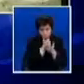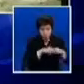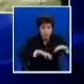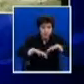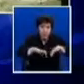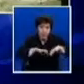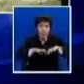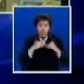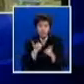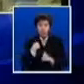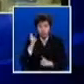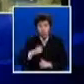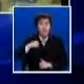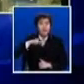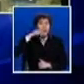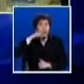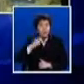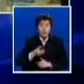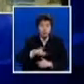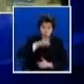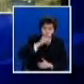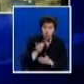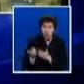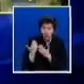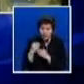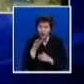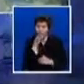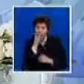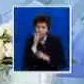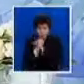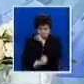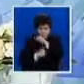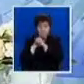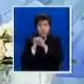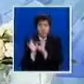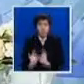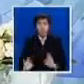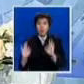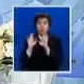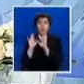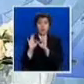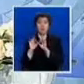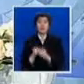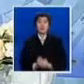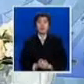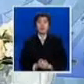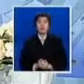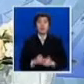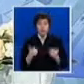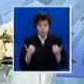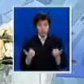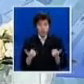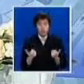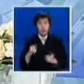ที่สำคัญที่สุดคือเราต้องมีน้ำใช้เพียงพอสำหรับข้าวนาปีซึ่งเป็นเรื่องที่สำคัญที่สุดนะครับก่อนที่จะไป